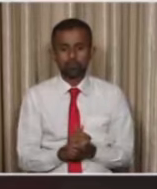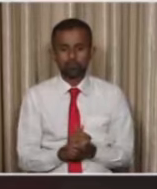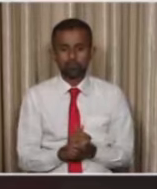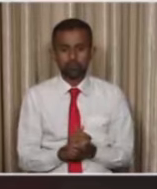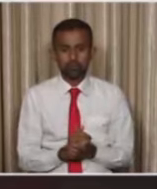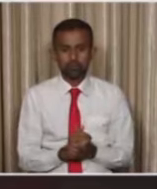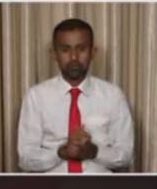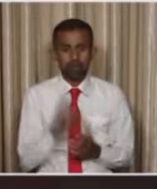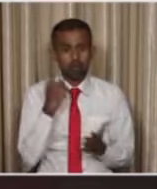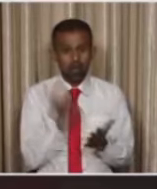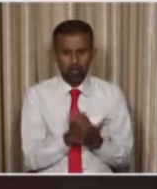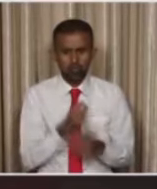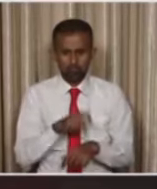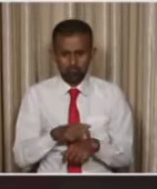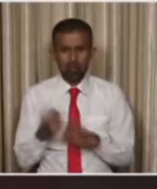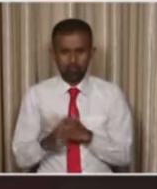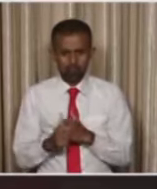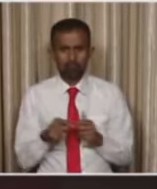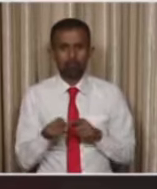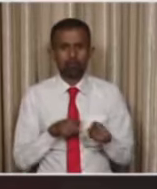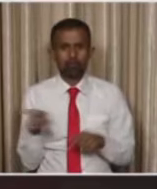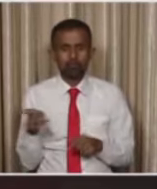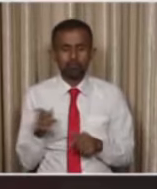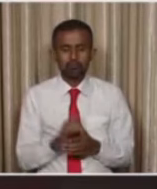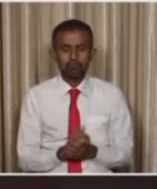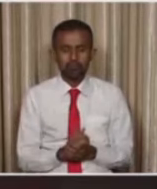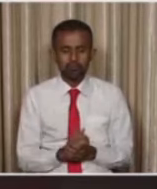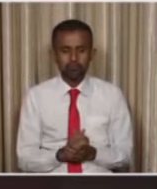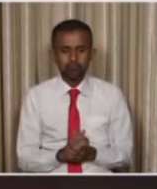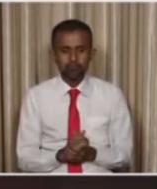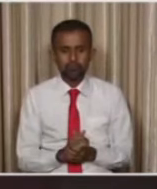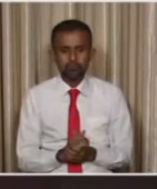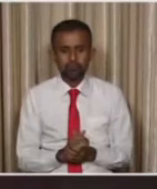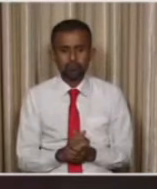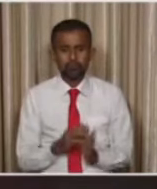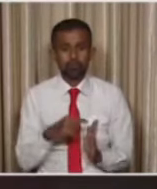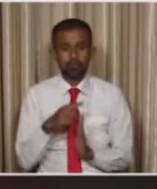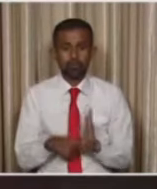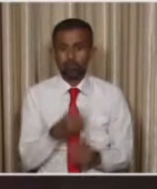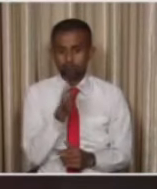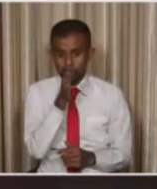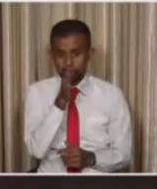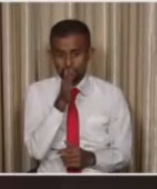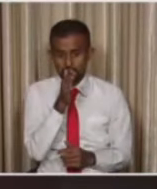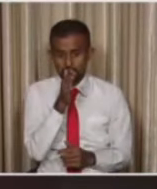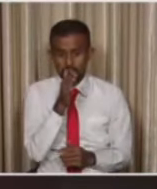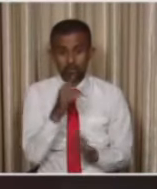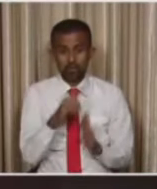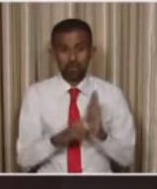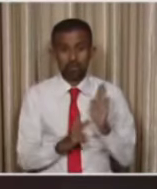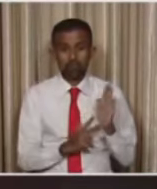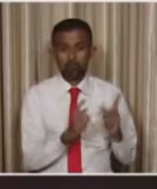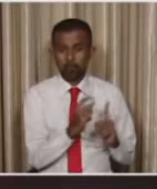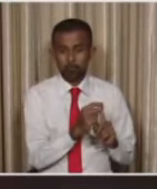මොකක් හරි අමාරු වෙලාවක අසාධ්‍ය වෙලාවක හදපු එකක්ද කියන කාරණේ. ඒ නිසා මේ රට රවටන්න ජනතා